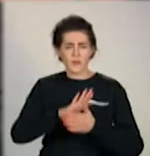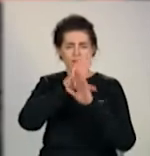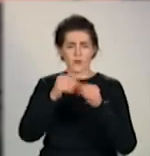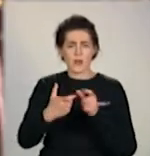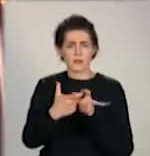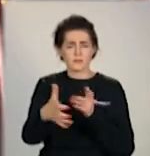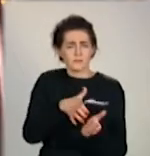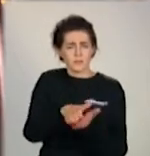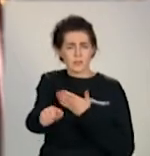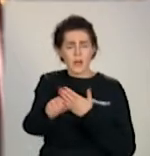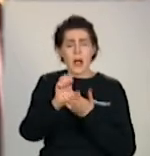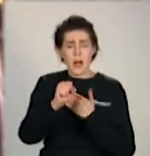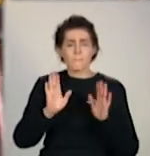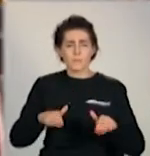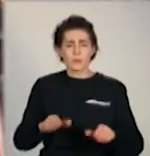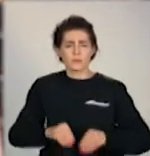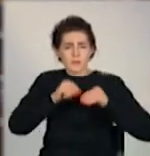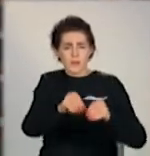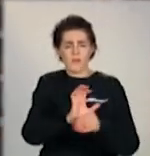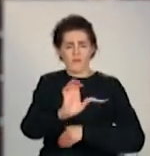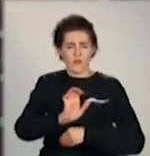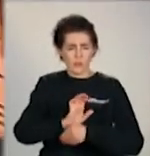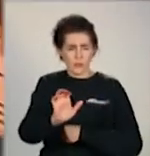листів, а потім стали до виробництва.